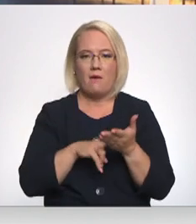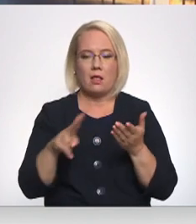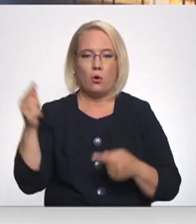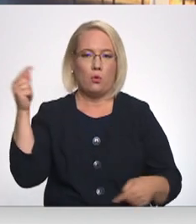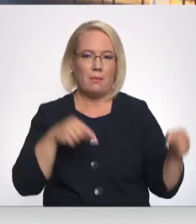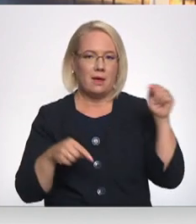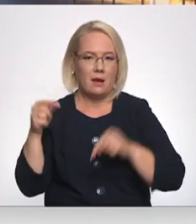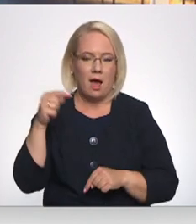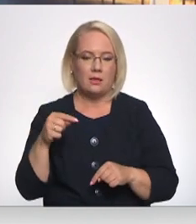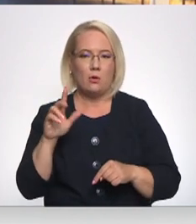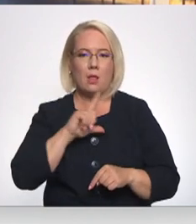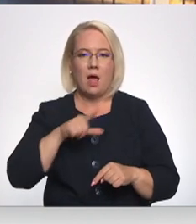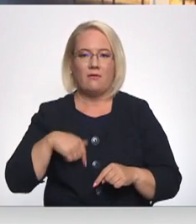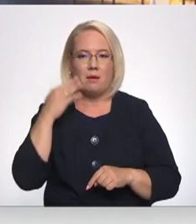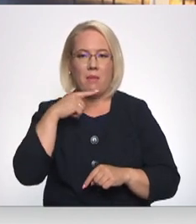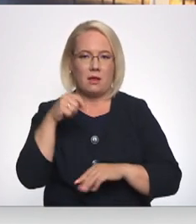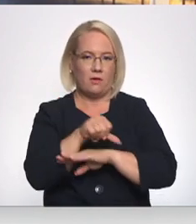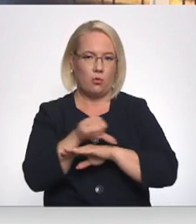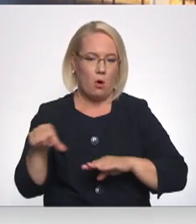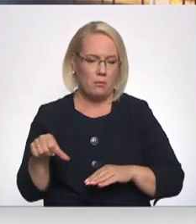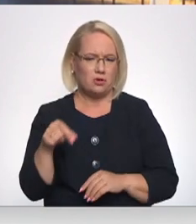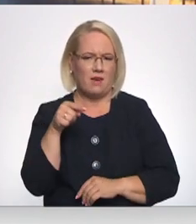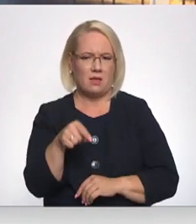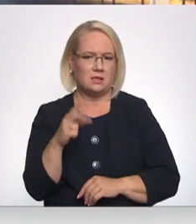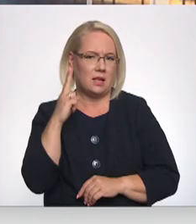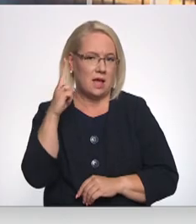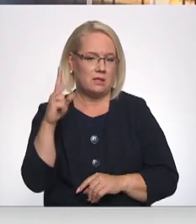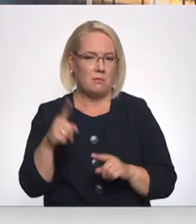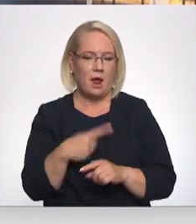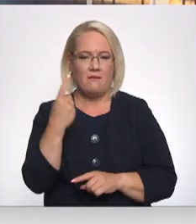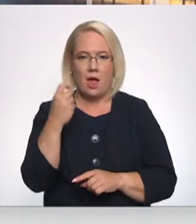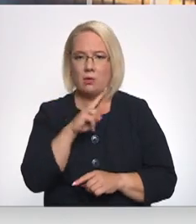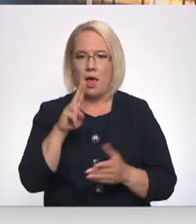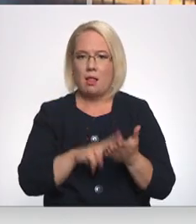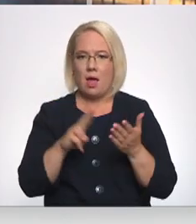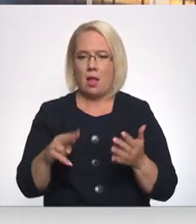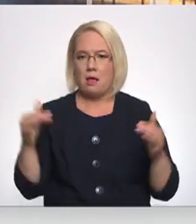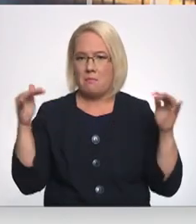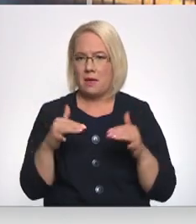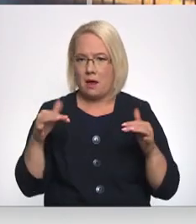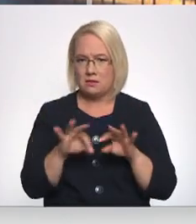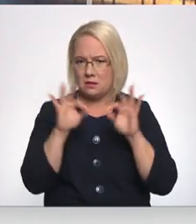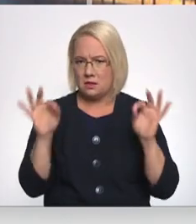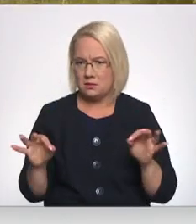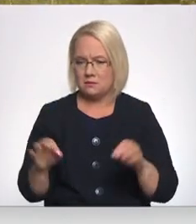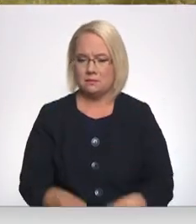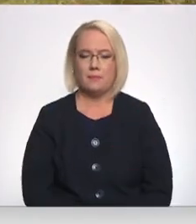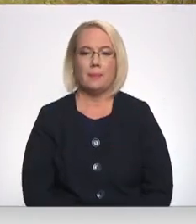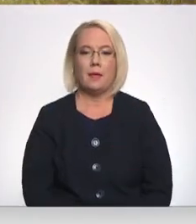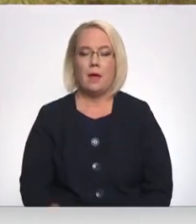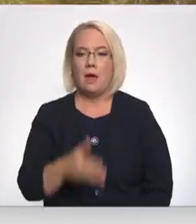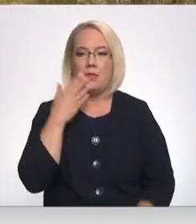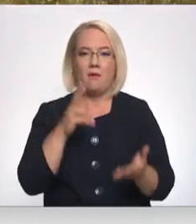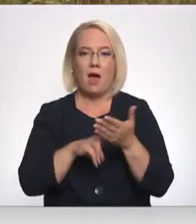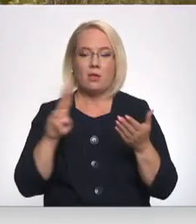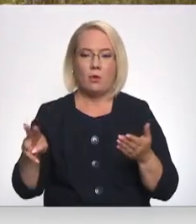uz Latvijas-Baltkrievijas robežas. Vai tas varētu liecināt par vēl vienu nelegālās migrācijas vilni? Nelegālo